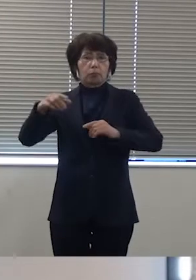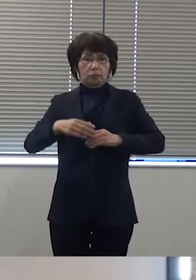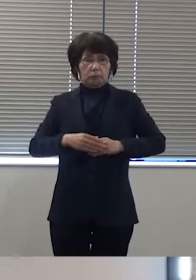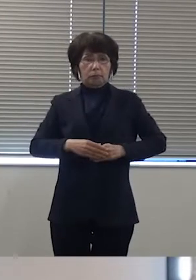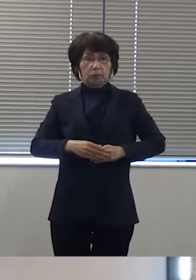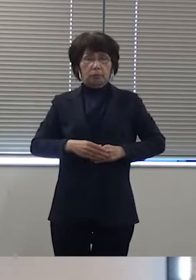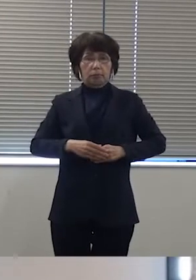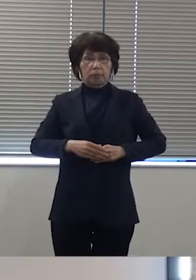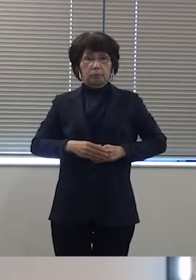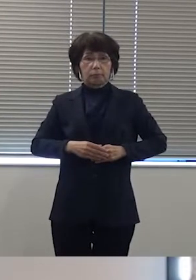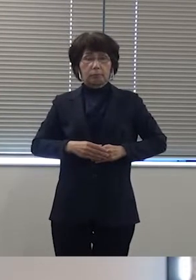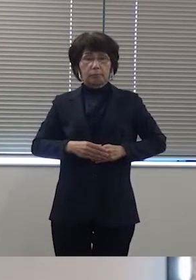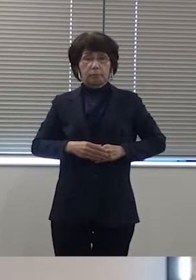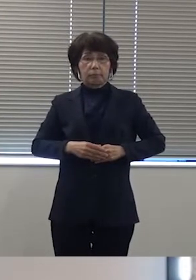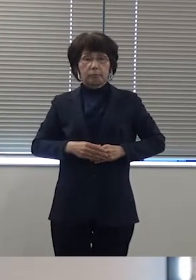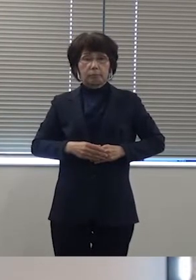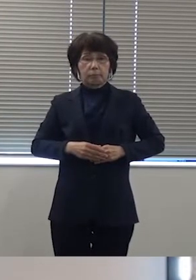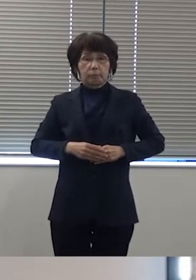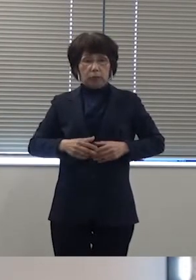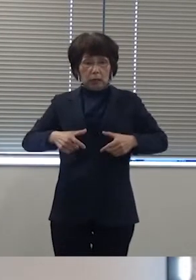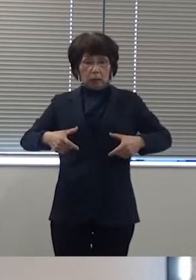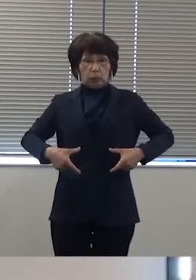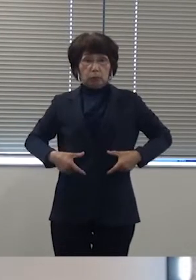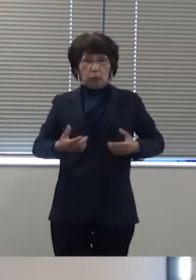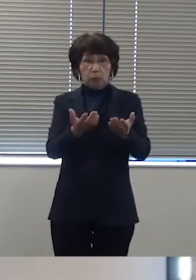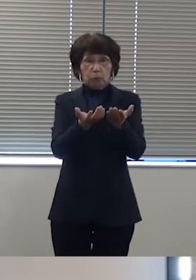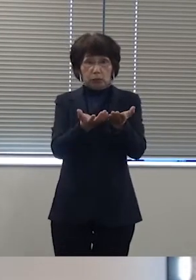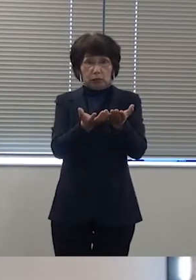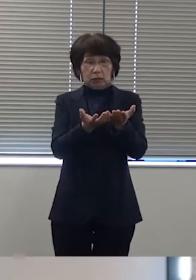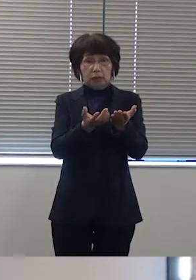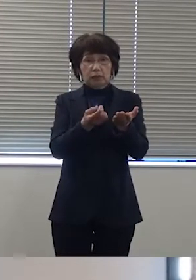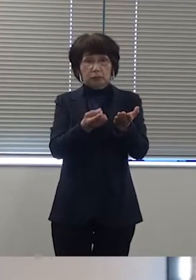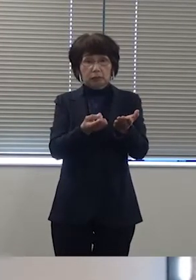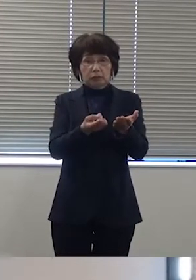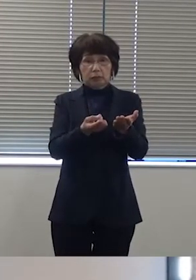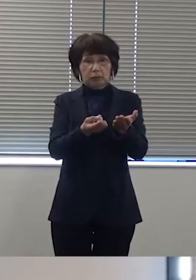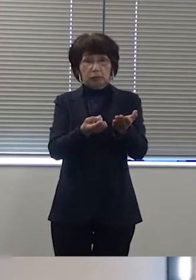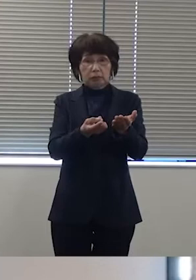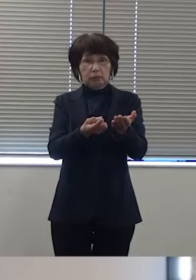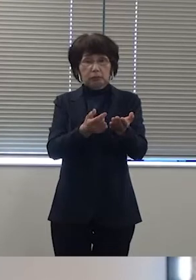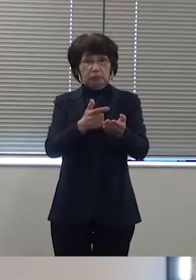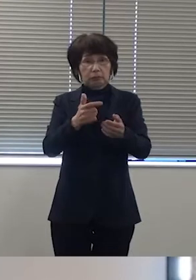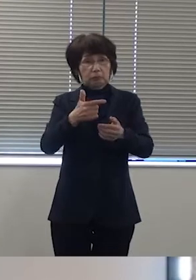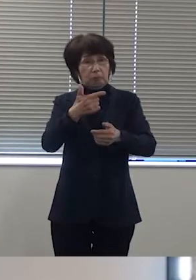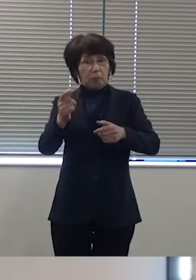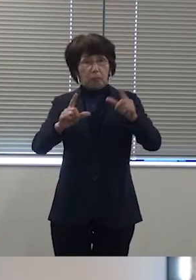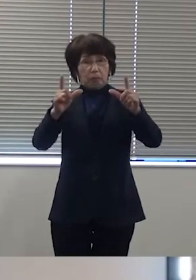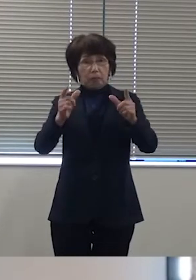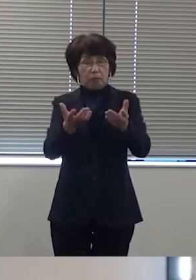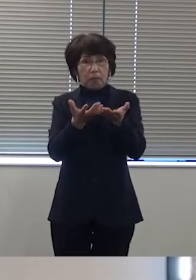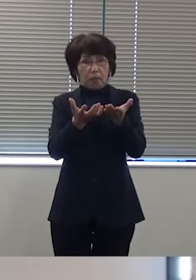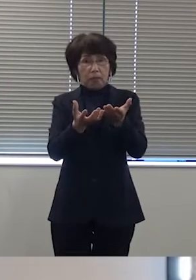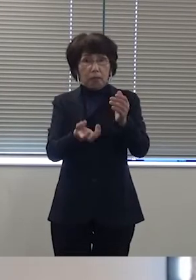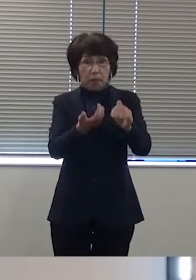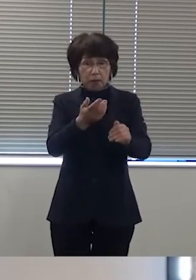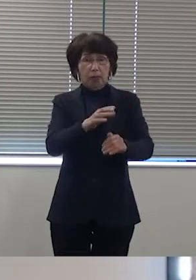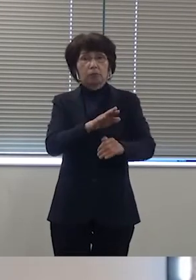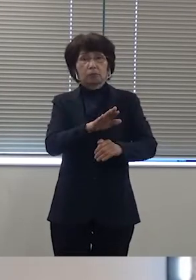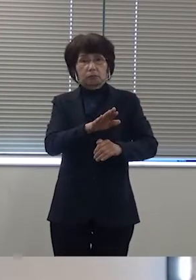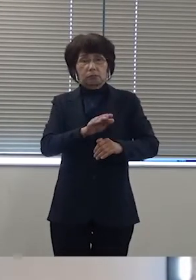和田の地震なんですが、あの時も高知県の関係者とかだいぶ支援に入ったんです